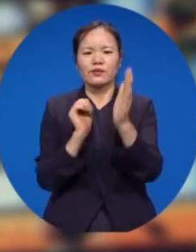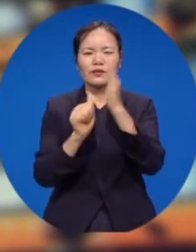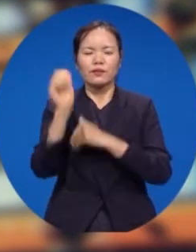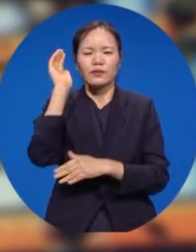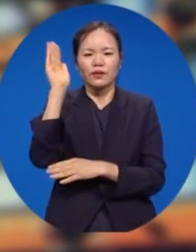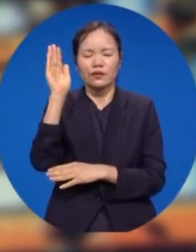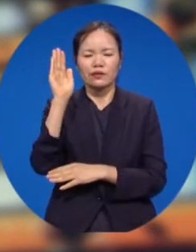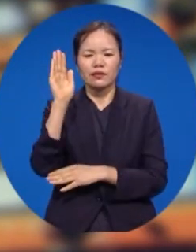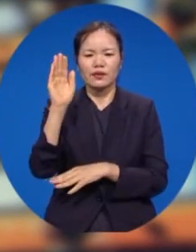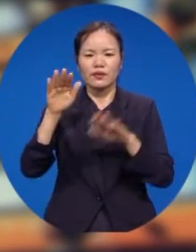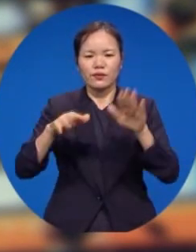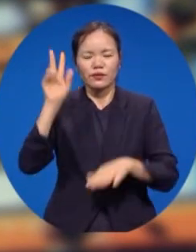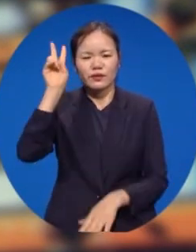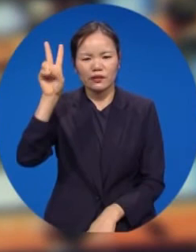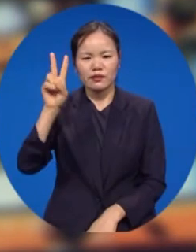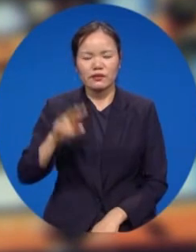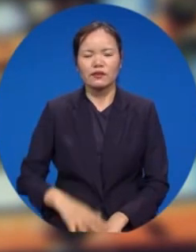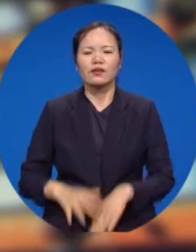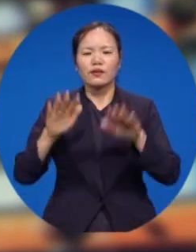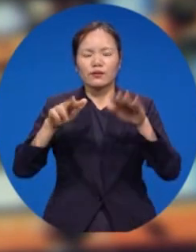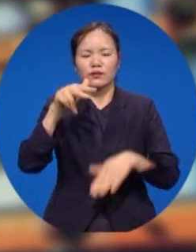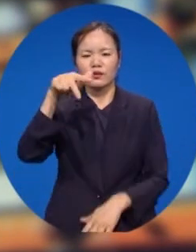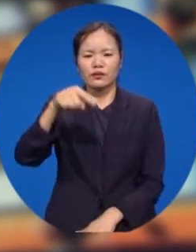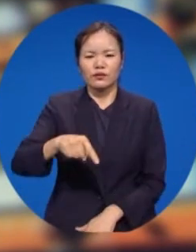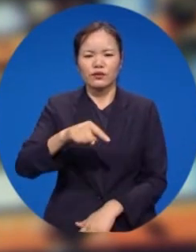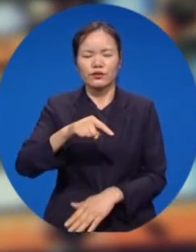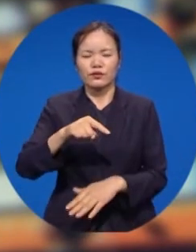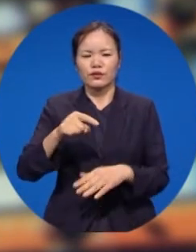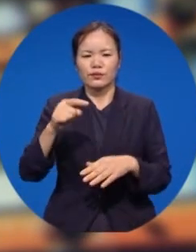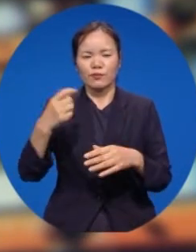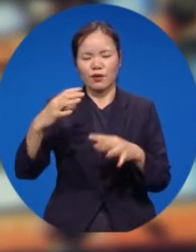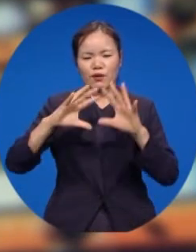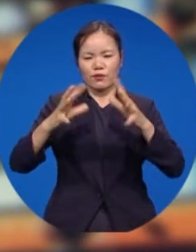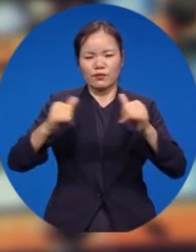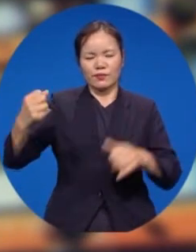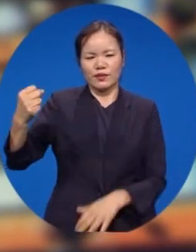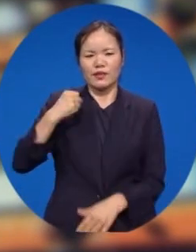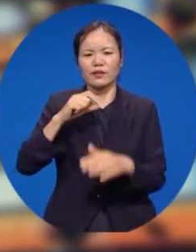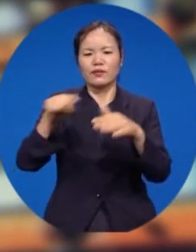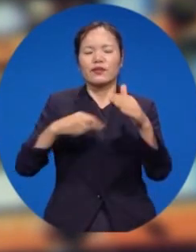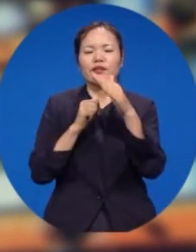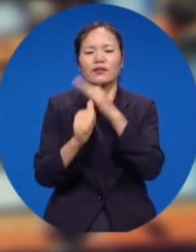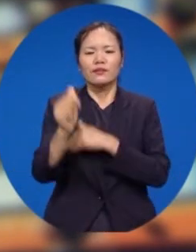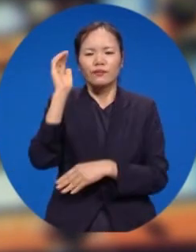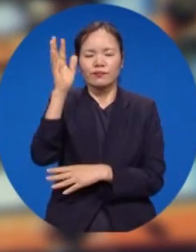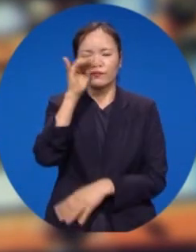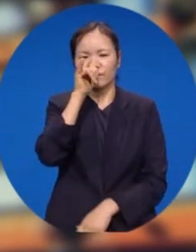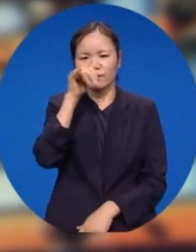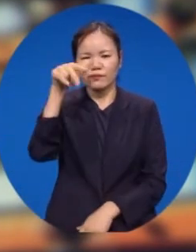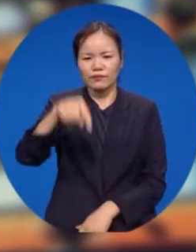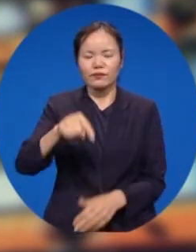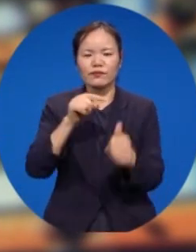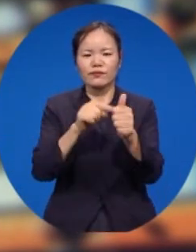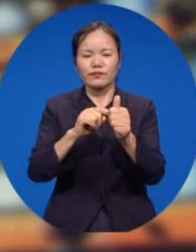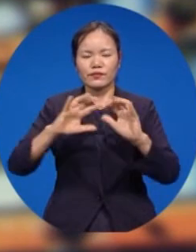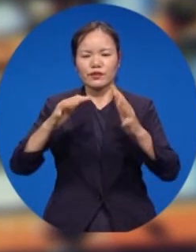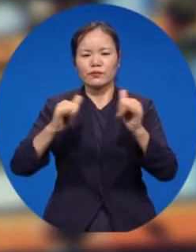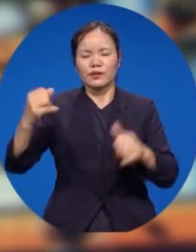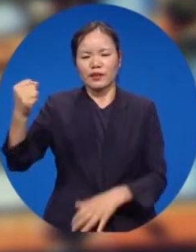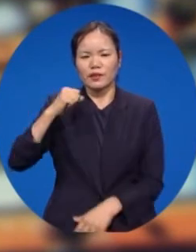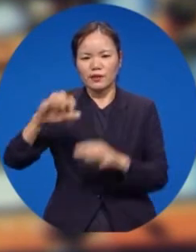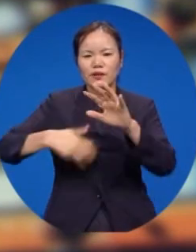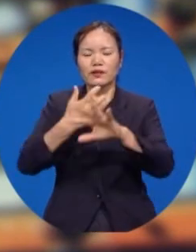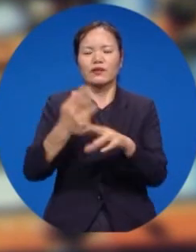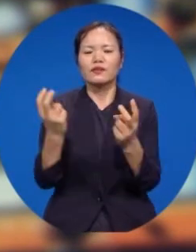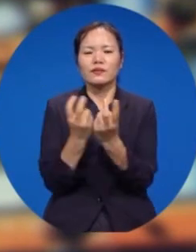일정이 시작됩니다. 오늘은 주호영 국민의힘 원내대표가 연설하는데요. 주 원내대표는 국민의힘 혁신